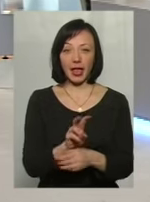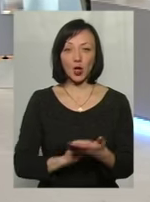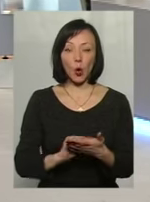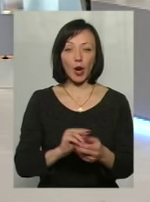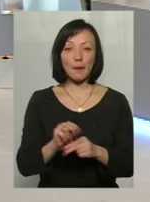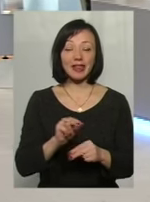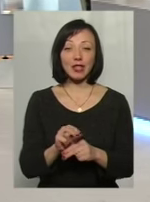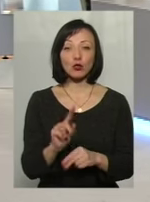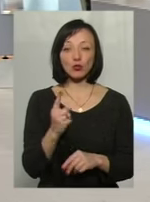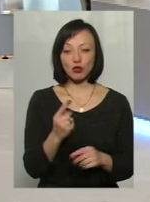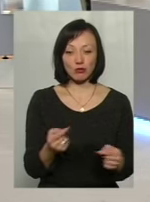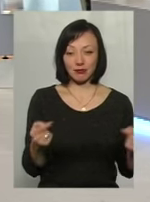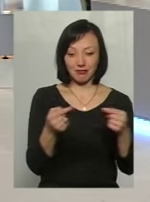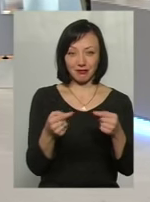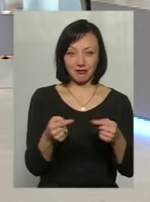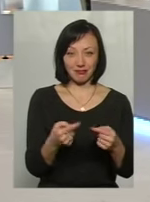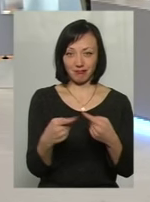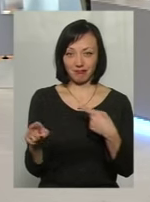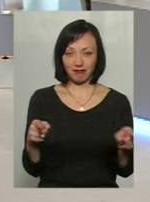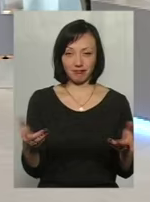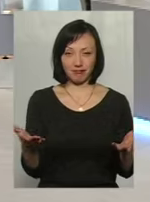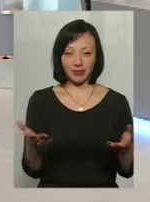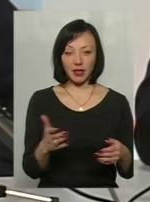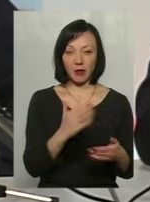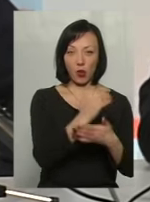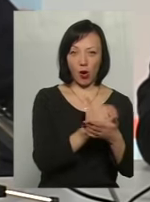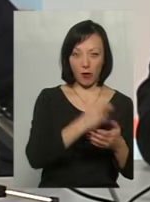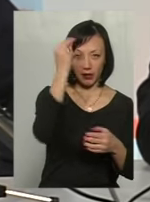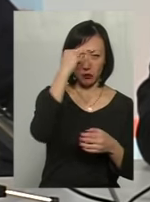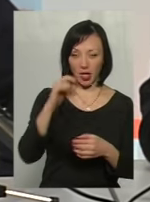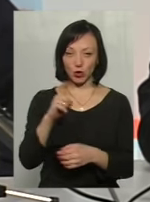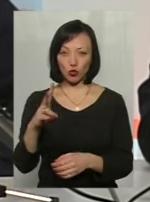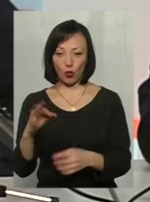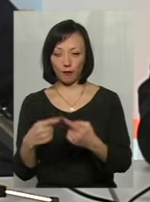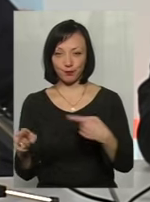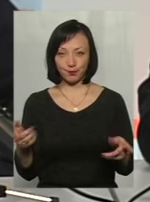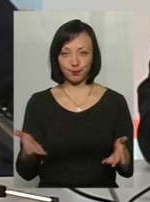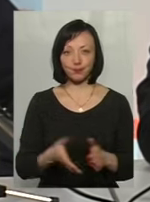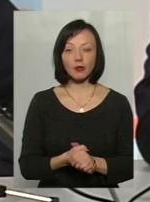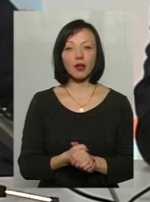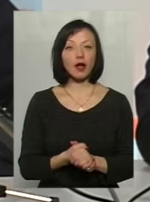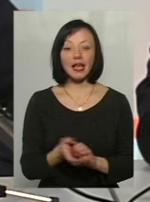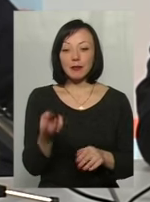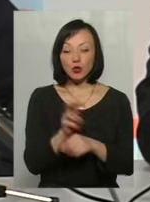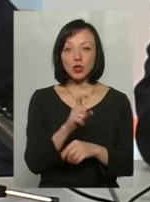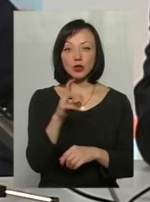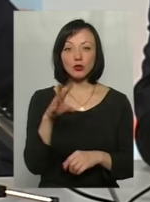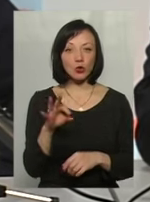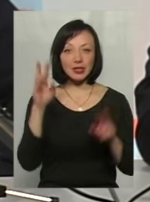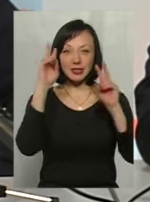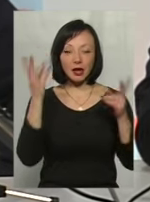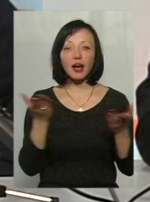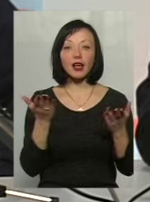що одне не відповідає іншому. І взагалі в нас йдуть діти на ЗНО, вони не знають, які їх